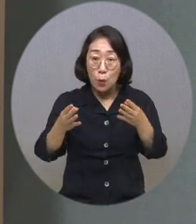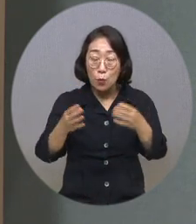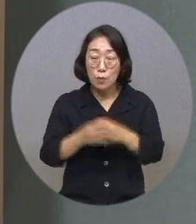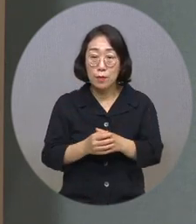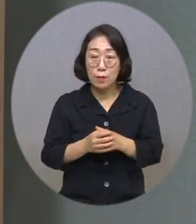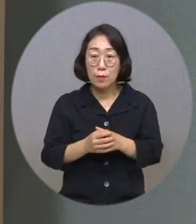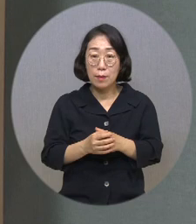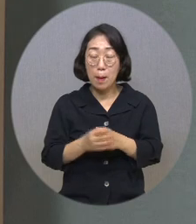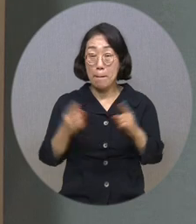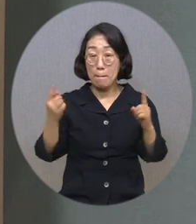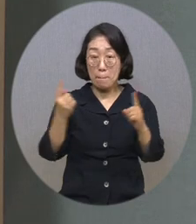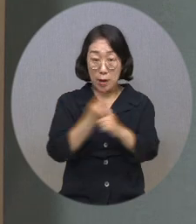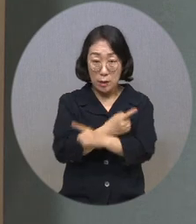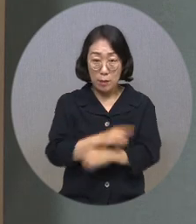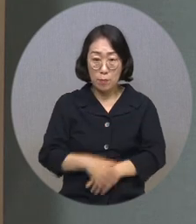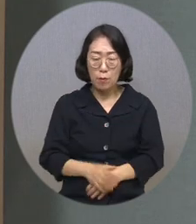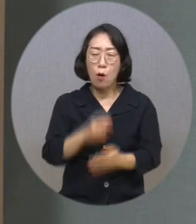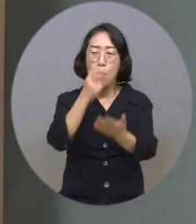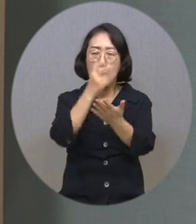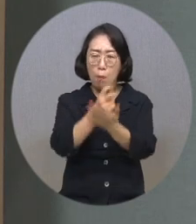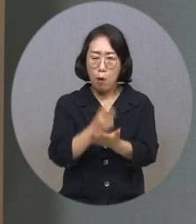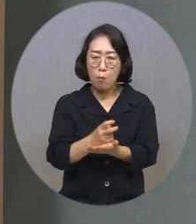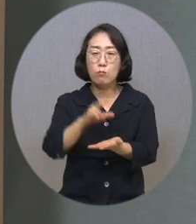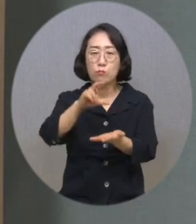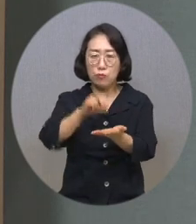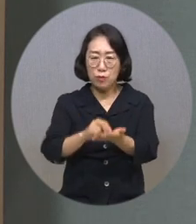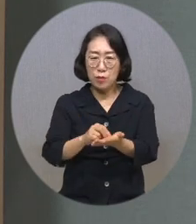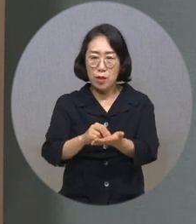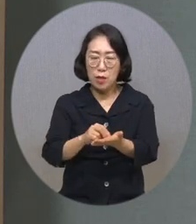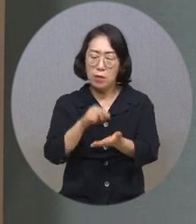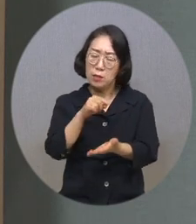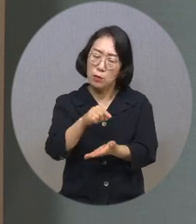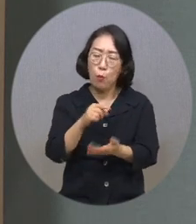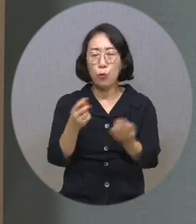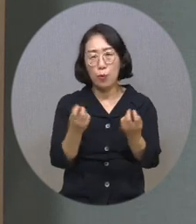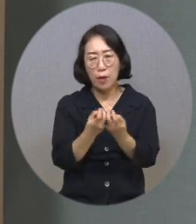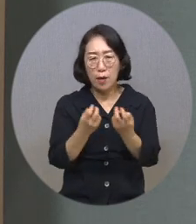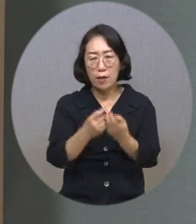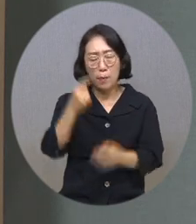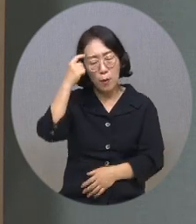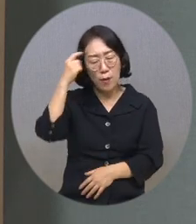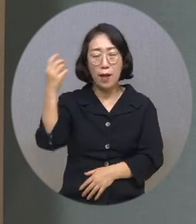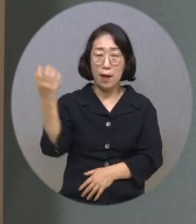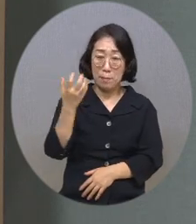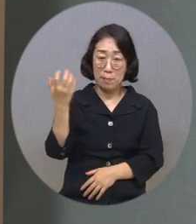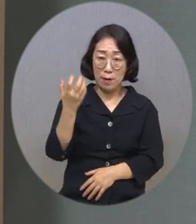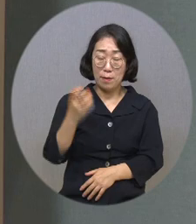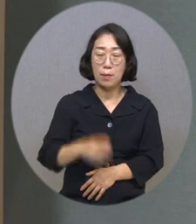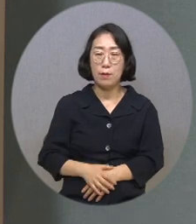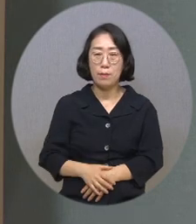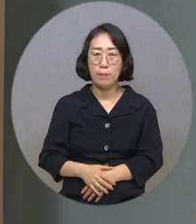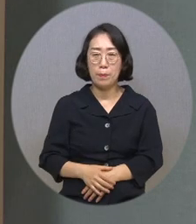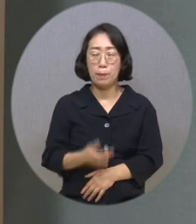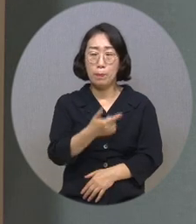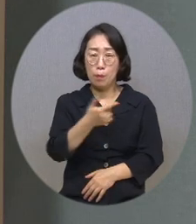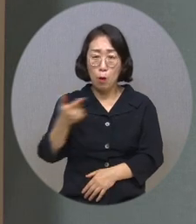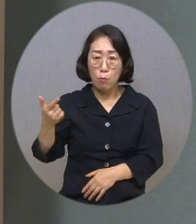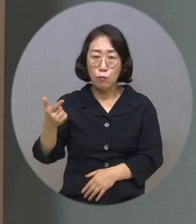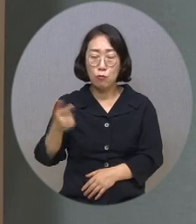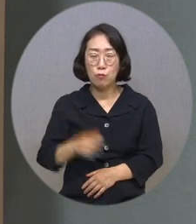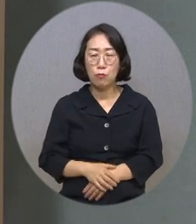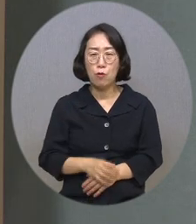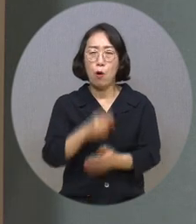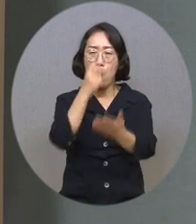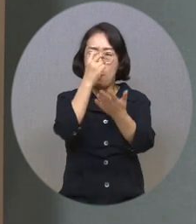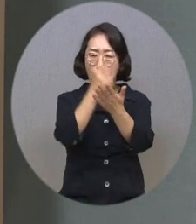하면은 규제 때문에 항상 머리를 앓고 있다 이런 얘기를 해요. 왜냐하면 너무 규제가